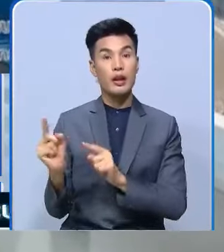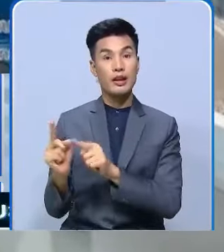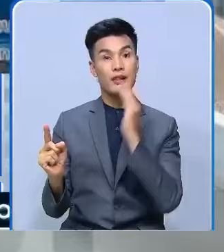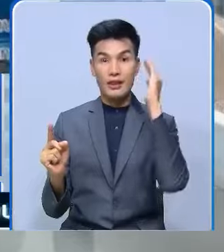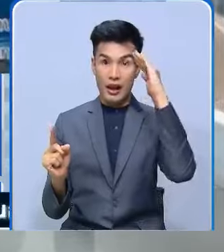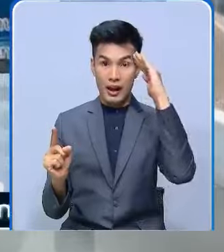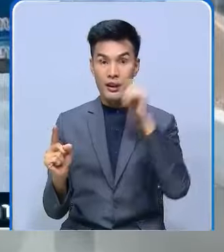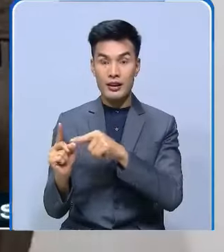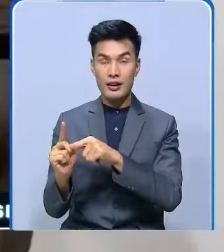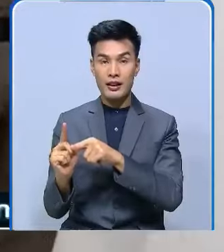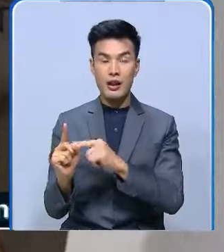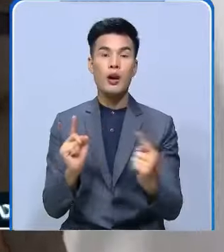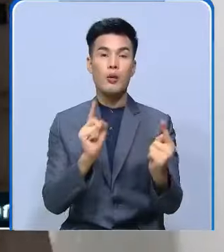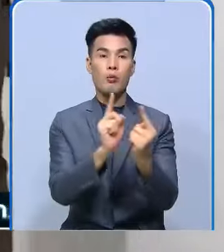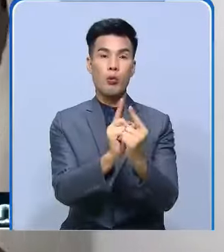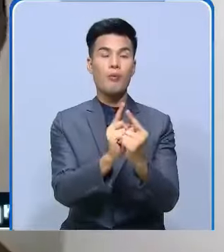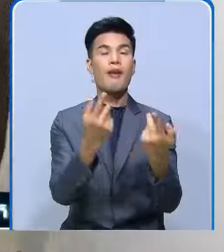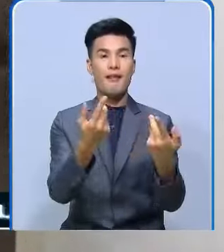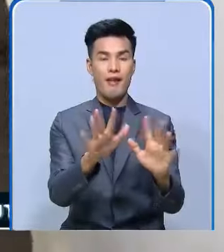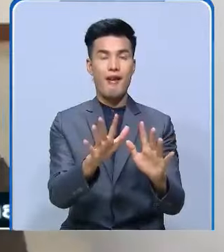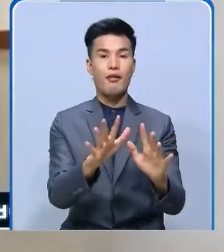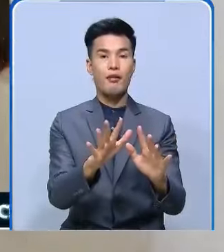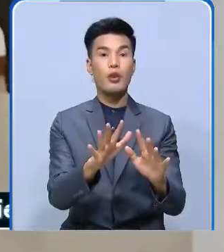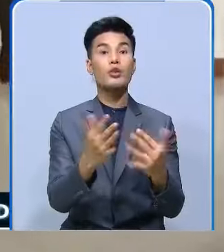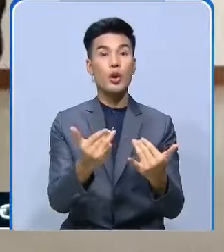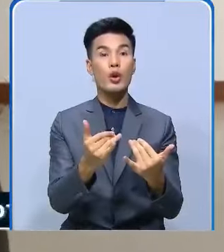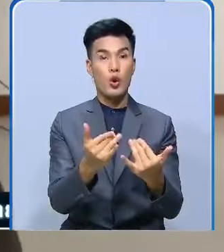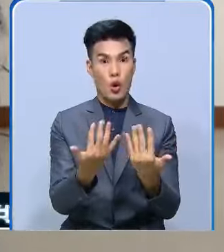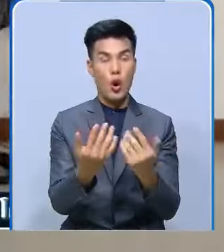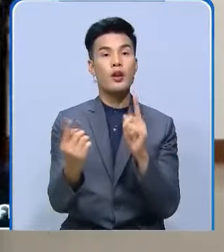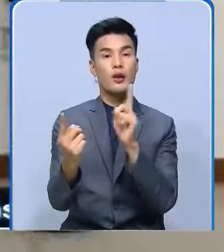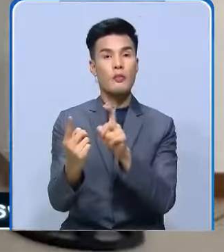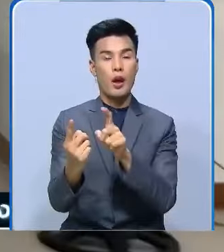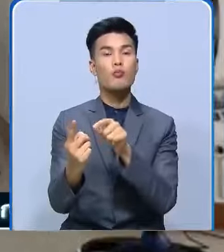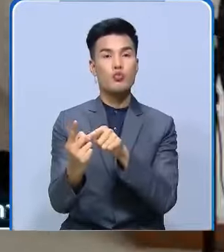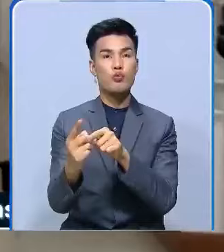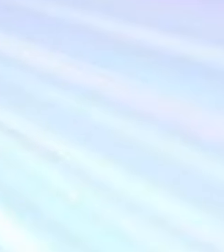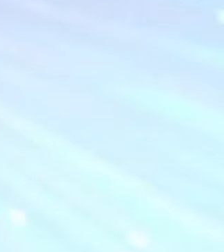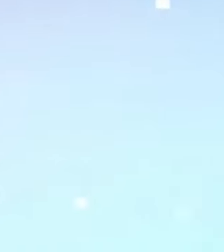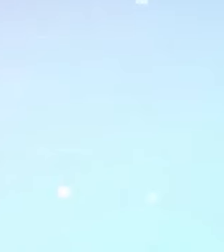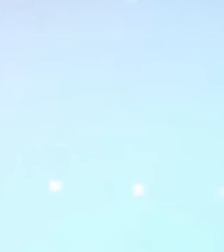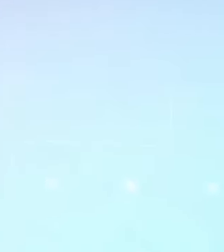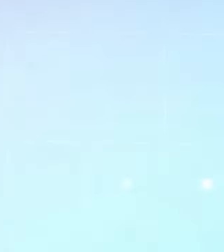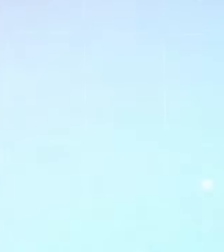เรือก็มีการเข้าไปพบกับทางพนักงานสอบสวนแล้วโดยอยู่ระหว่างการสอบปากคำที่โรงพักค่ะ